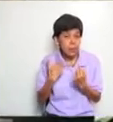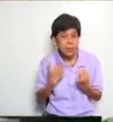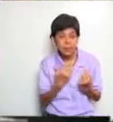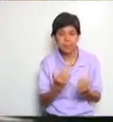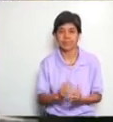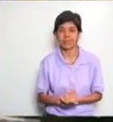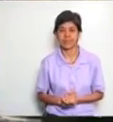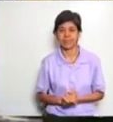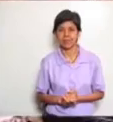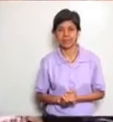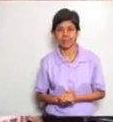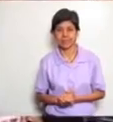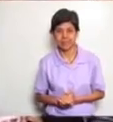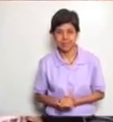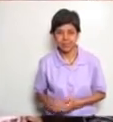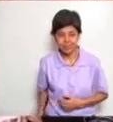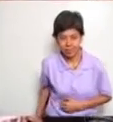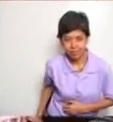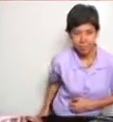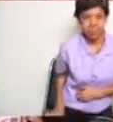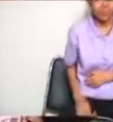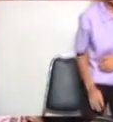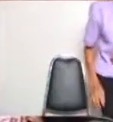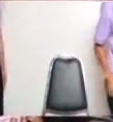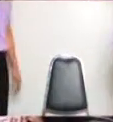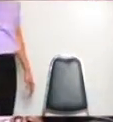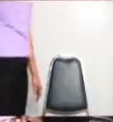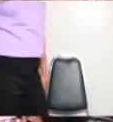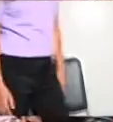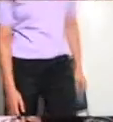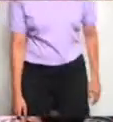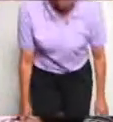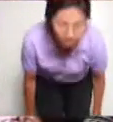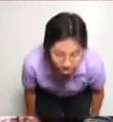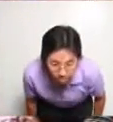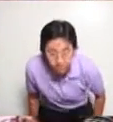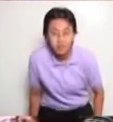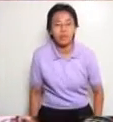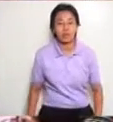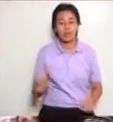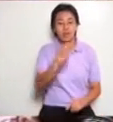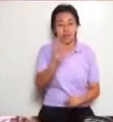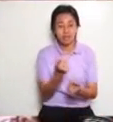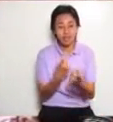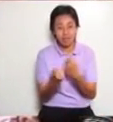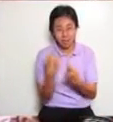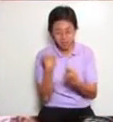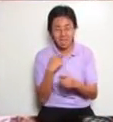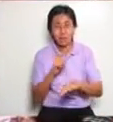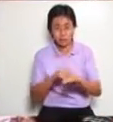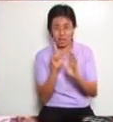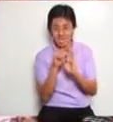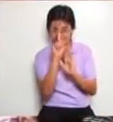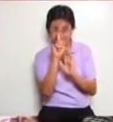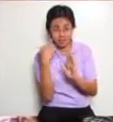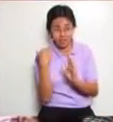มีไครับ อีกหนึนทีครบ ผม